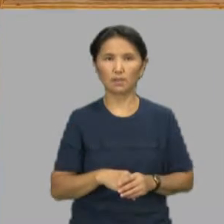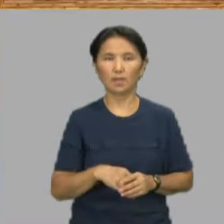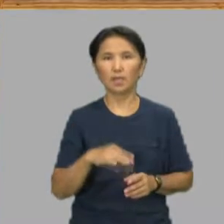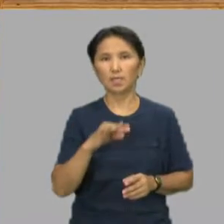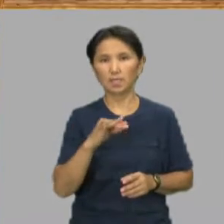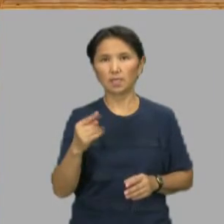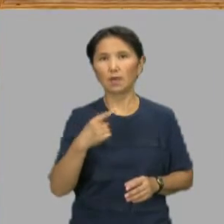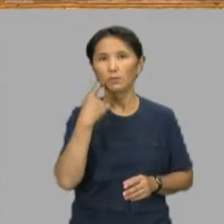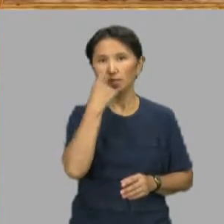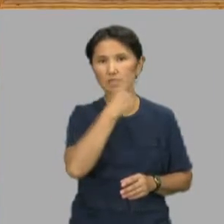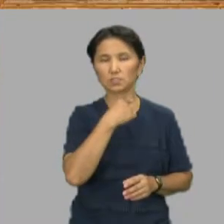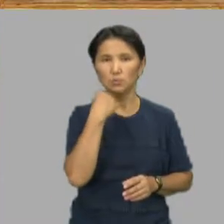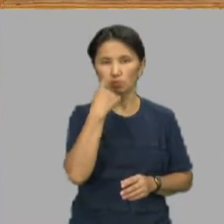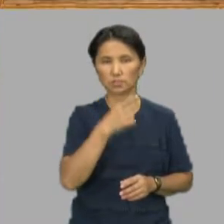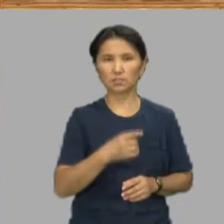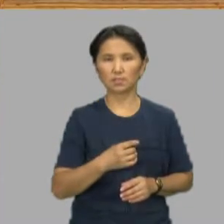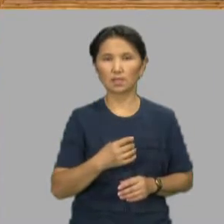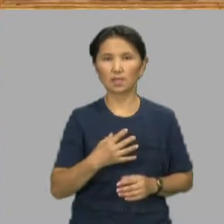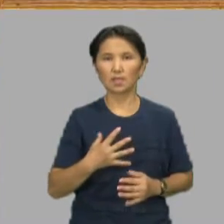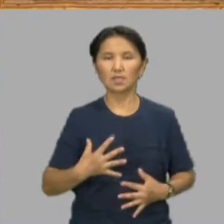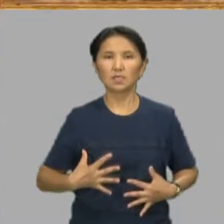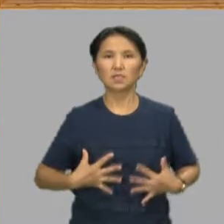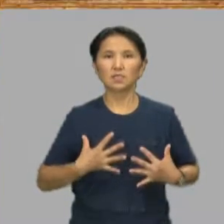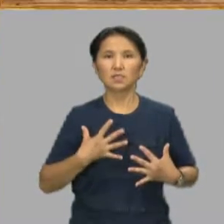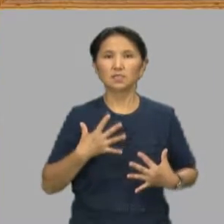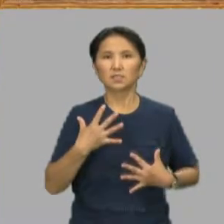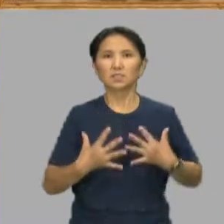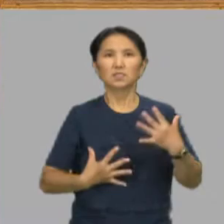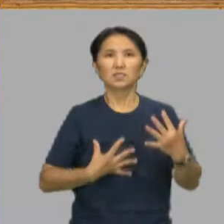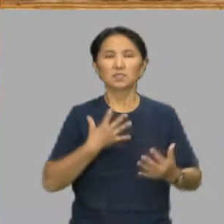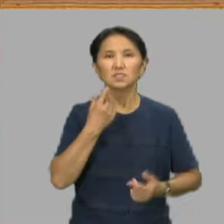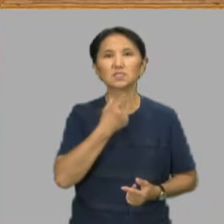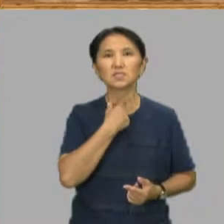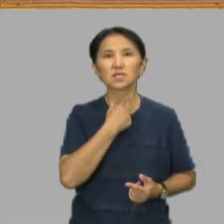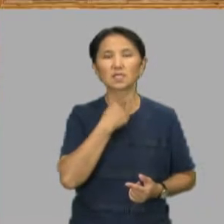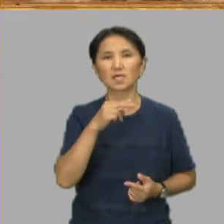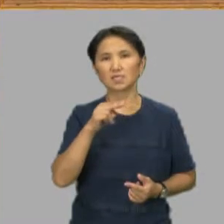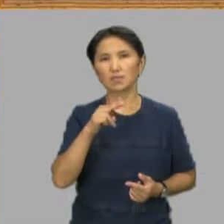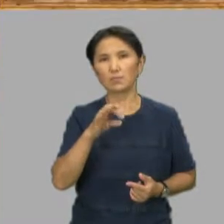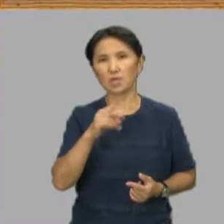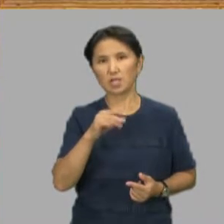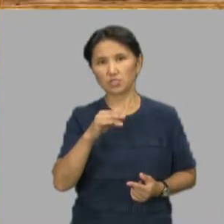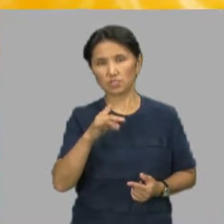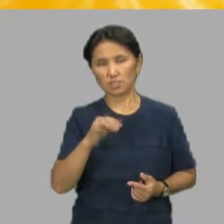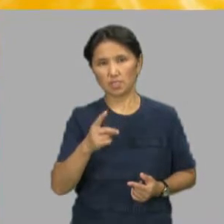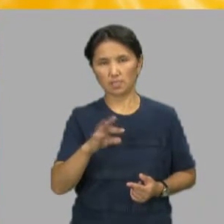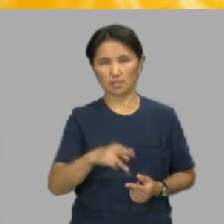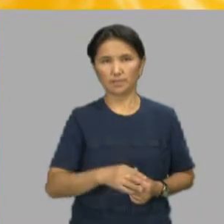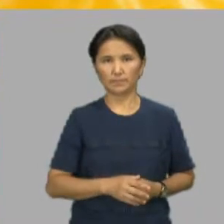и произносится с интонацией перечисления.